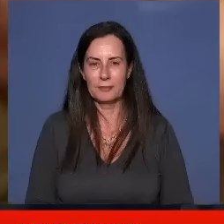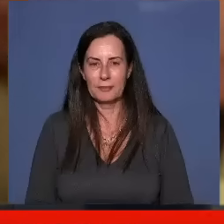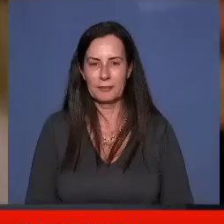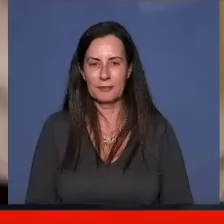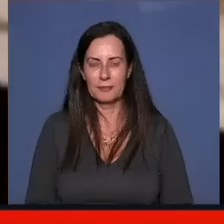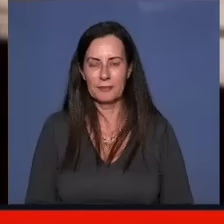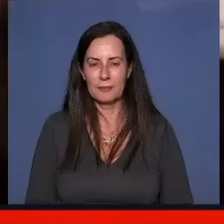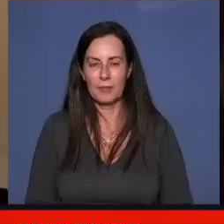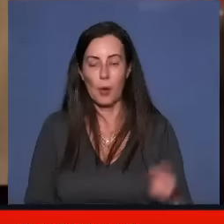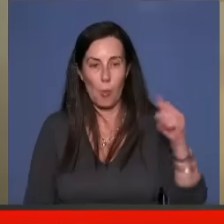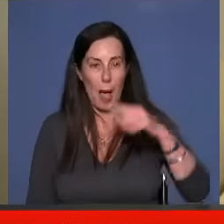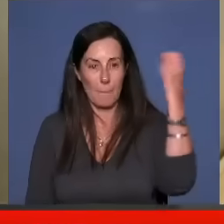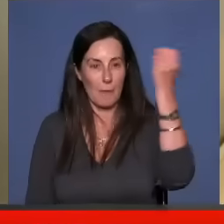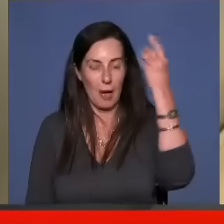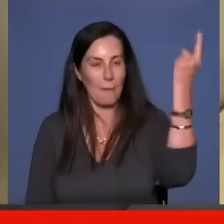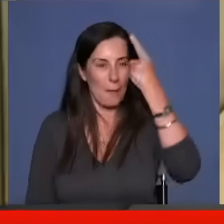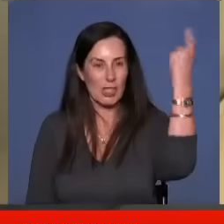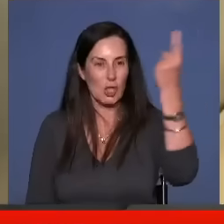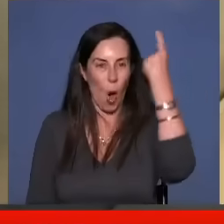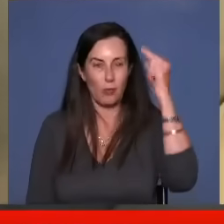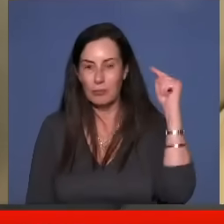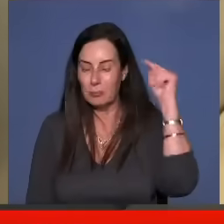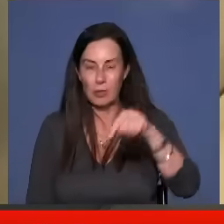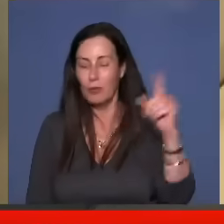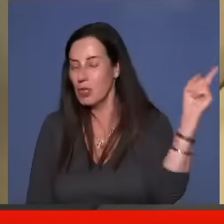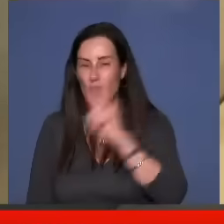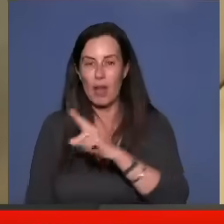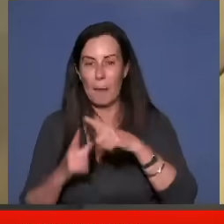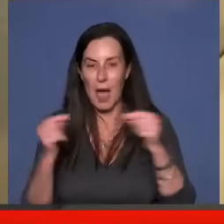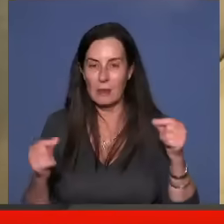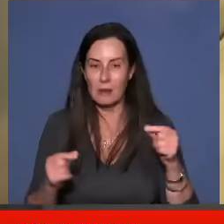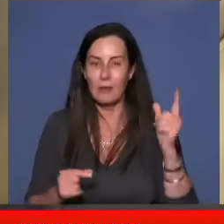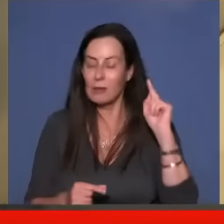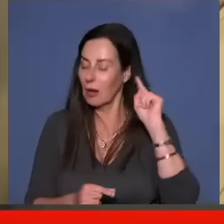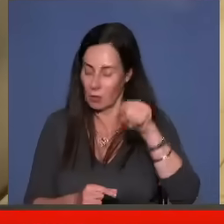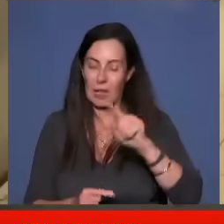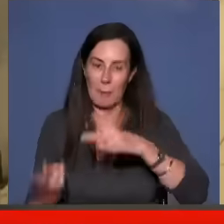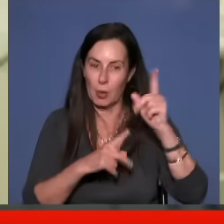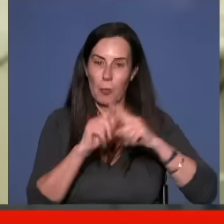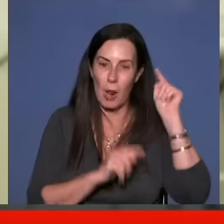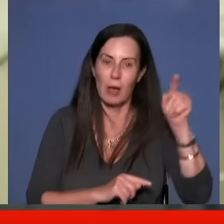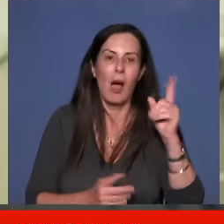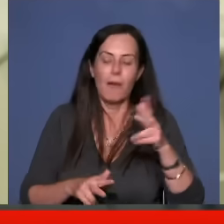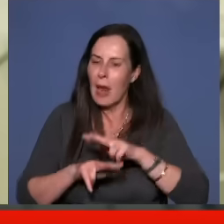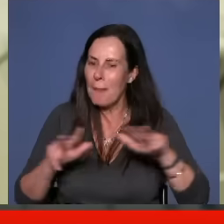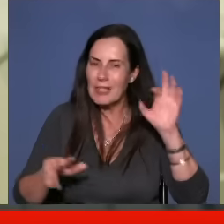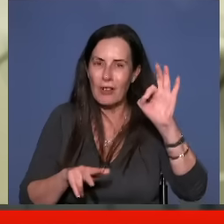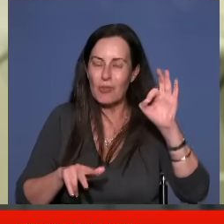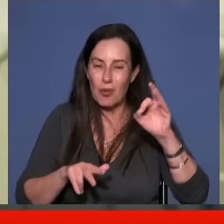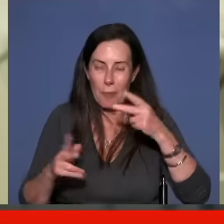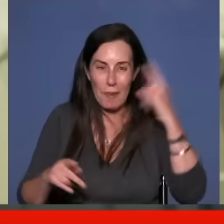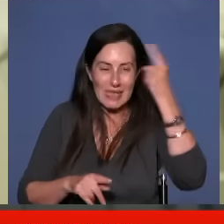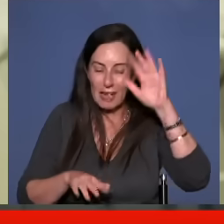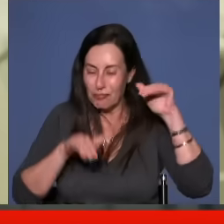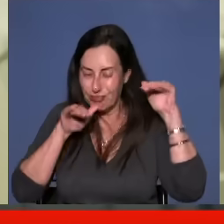שוהם הגיע לפה במסוק ישירות מרצועת עזה, שהיה צריך להגיע לבית חולים אחר, אבל מצבו הידרדר תוך כדי טיסה. היה